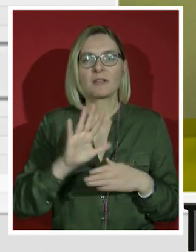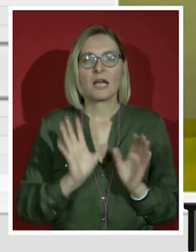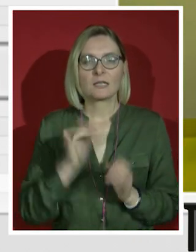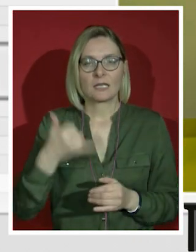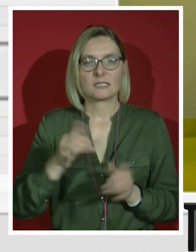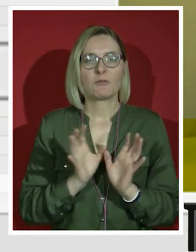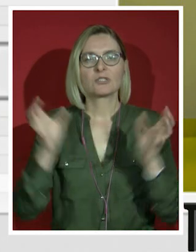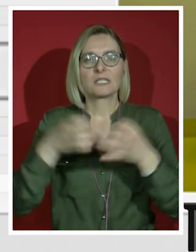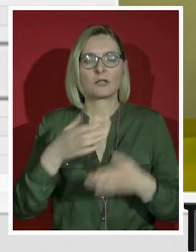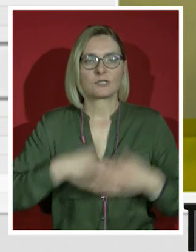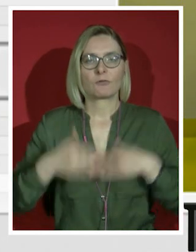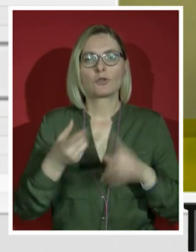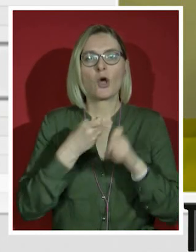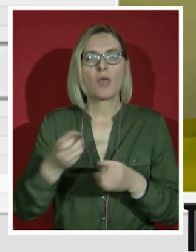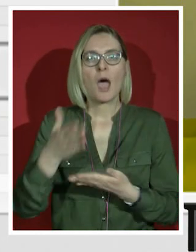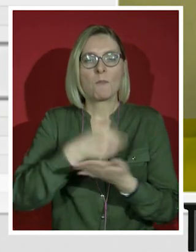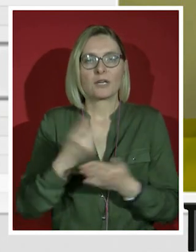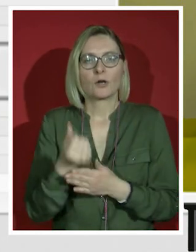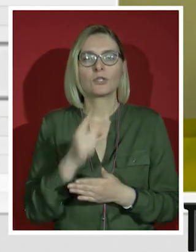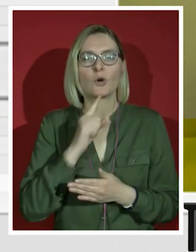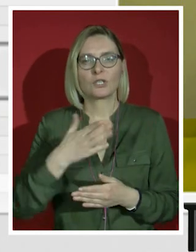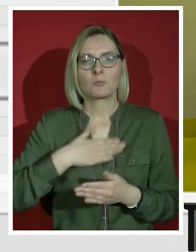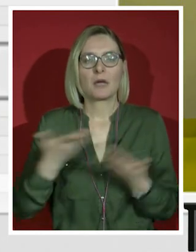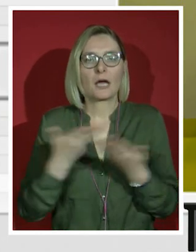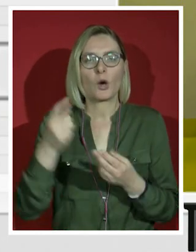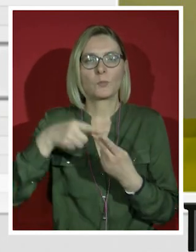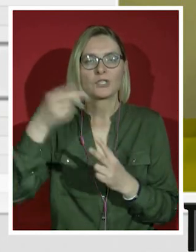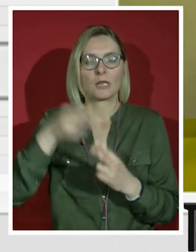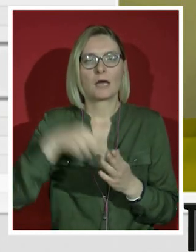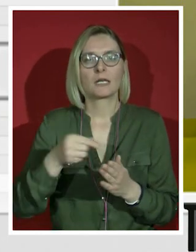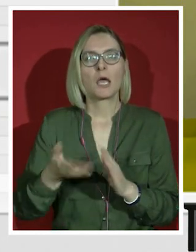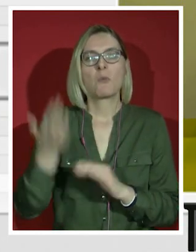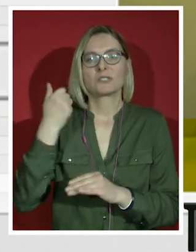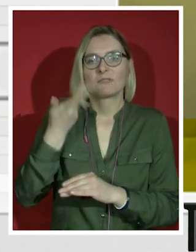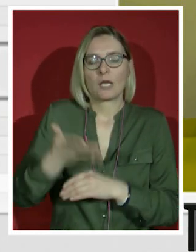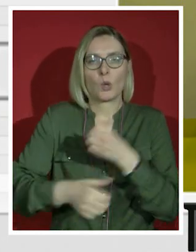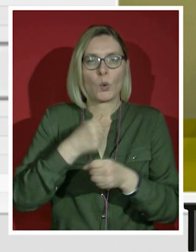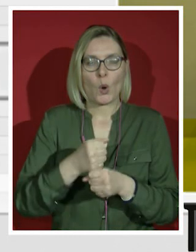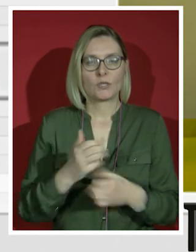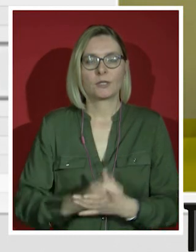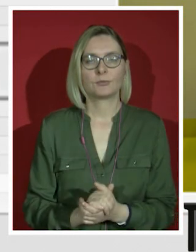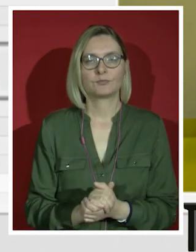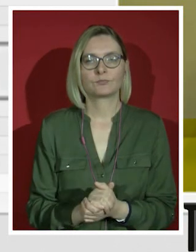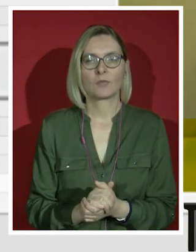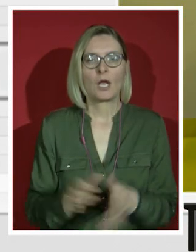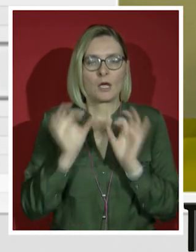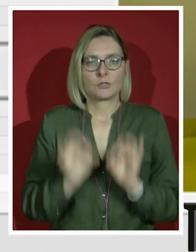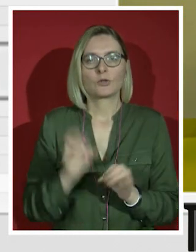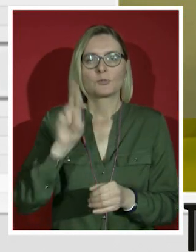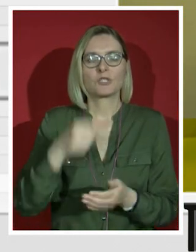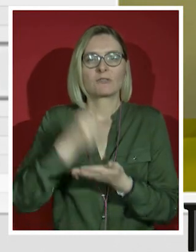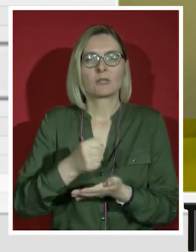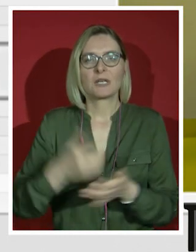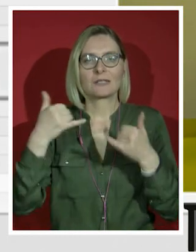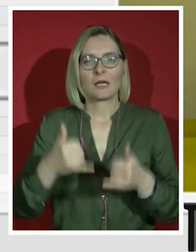од приходите кои ги имаме како пчелари последните неколку години и со сигурност може да тврдиме дека